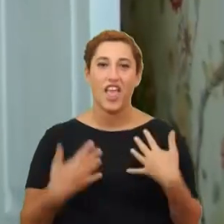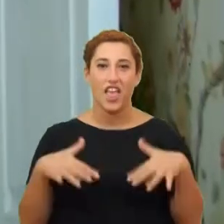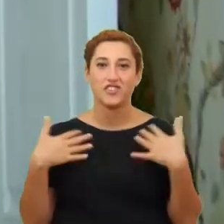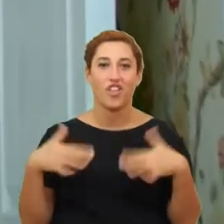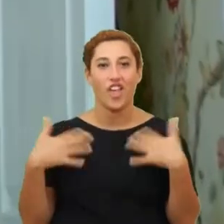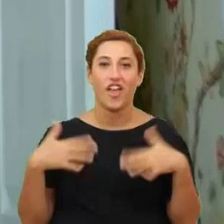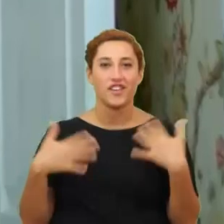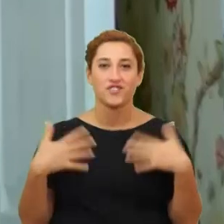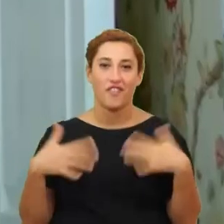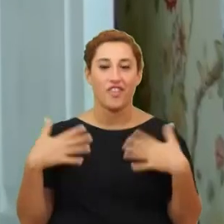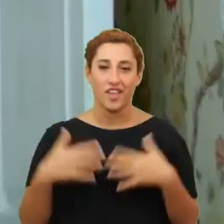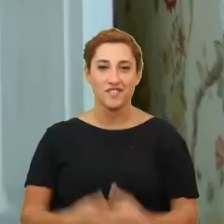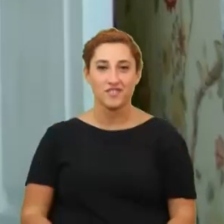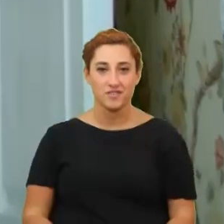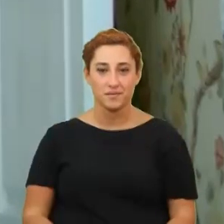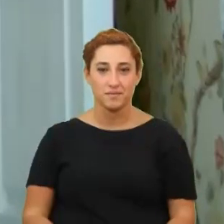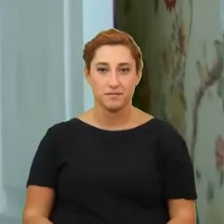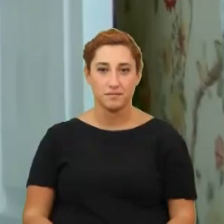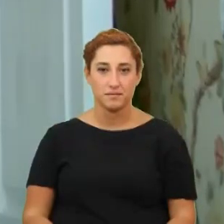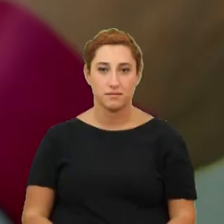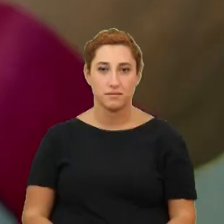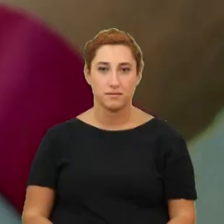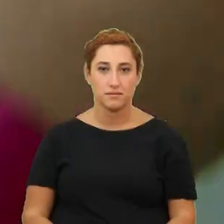Heyecan, heyecan, heyecan.